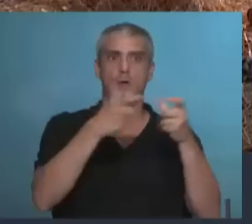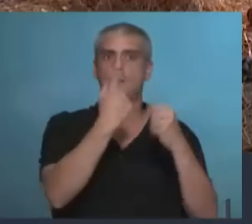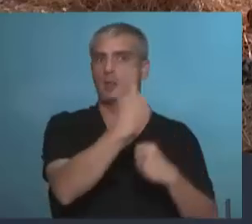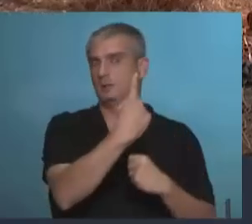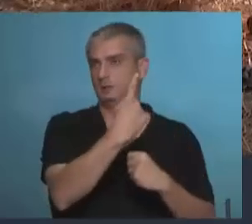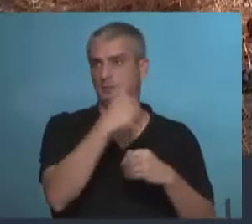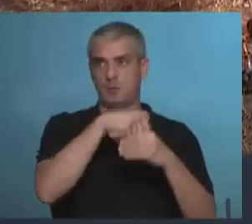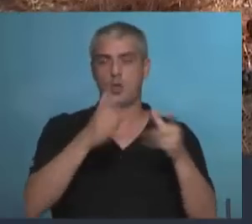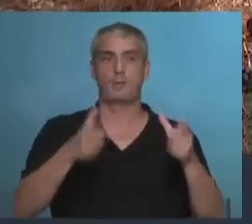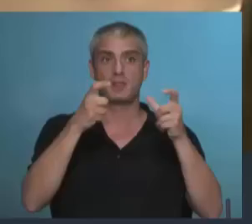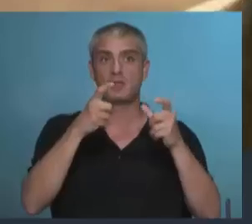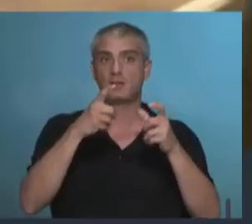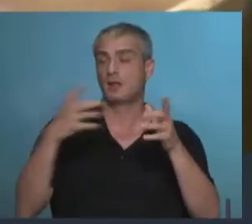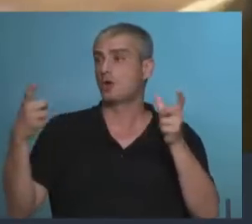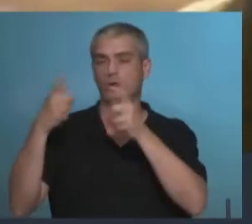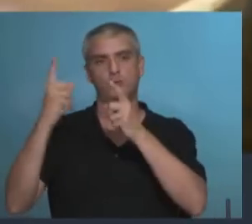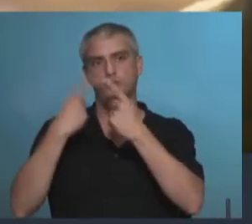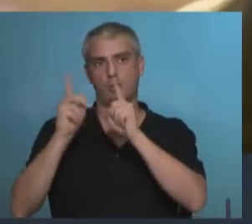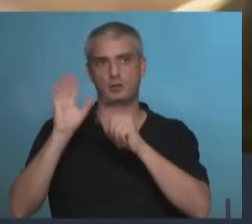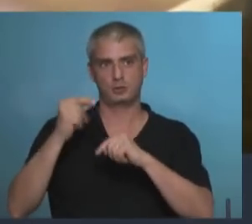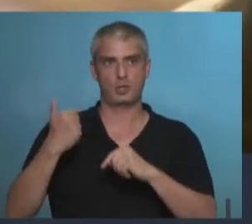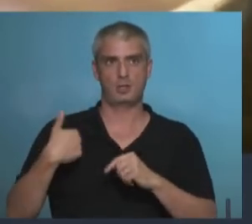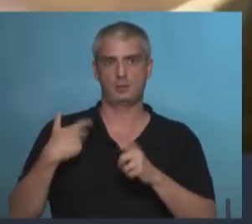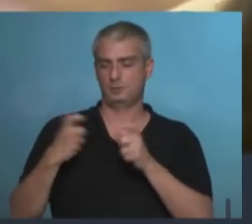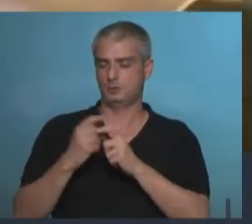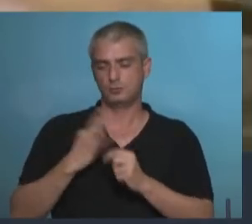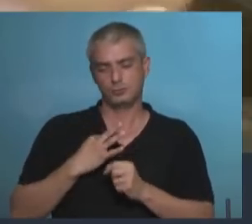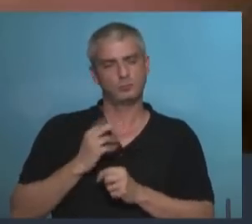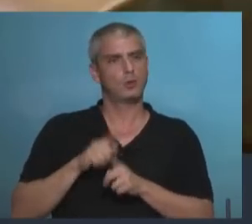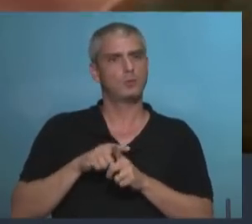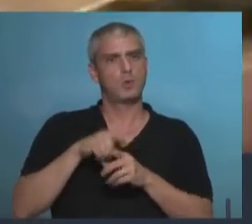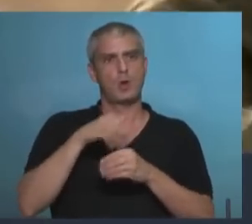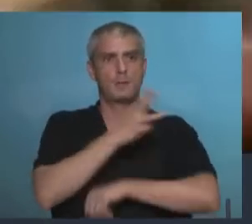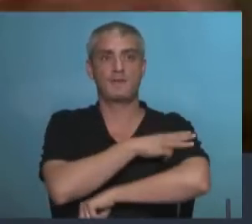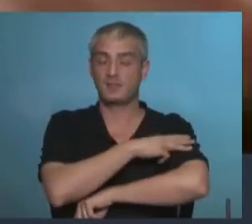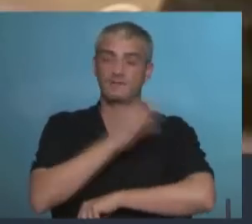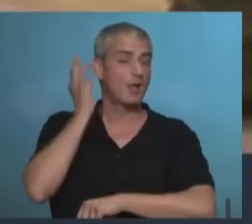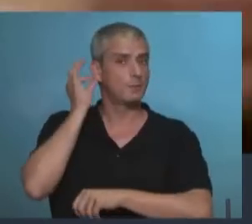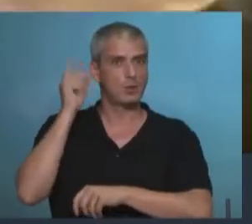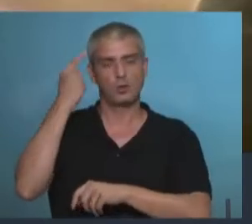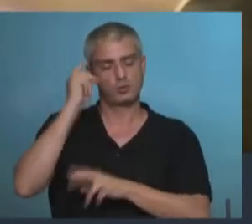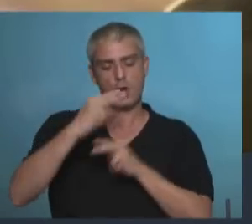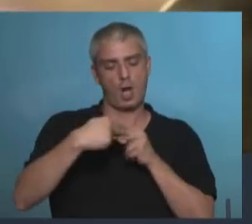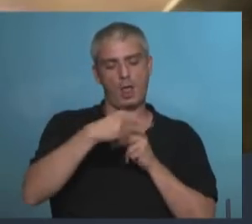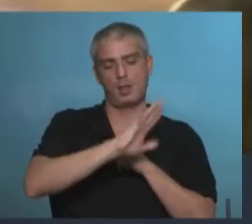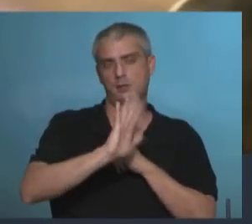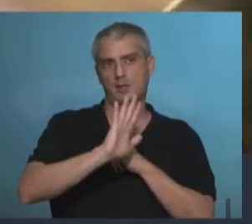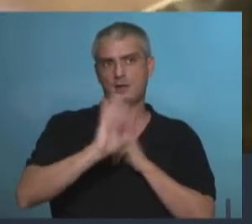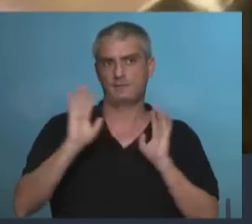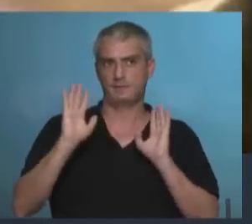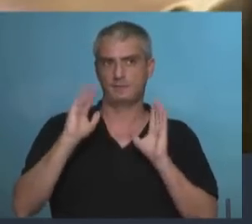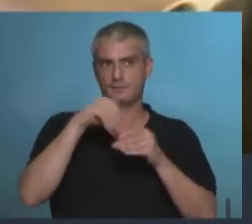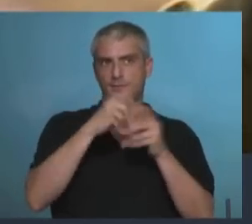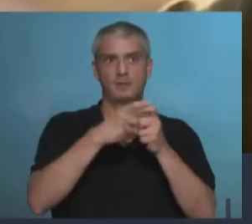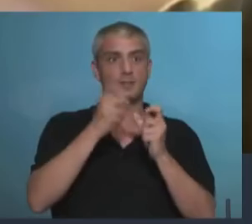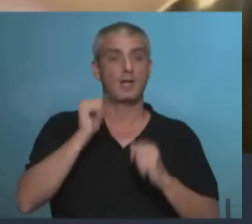המבנה, ובגדוד זה שונה. יש לי את המשקים שלי ואת הפינה שלי בתוך הגדוד, והמשקיות של הגדוד יודעות לא להתקרב אליי לתוך הפלגה. אז חיילים